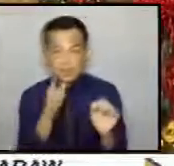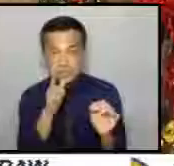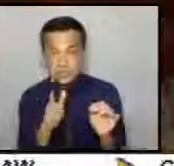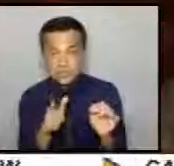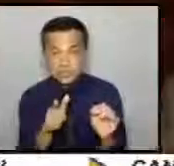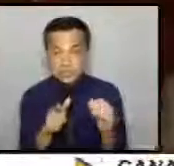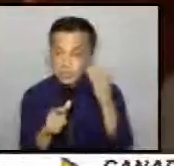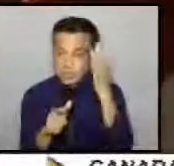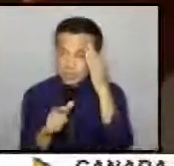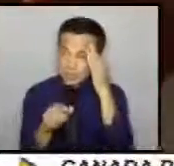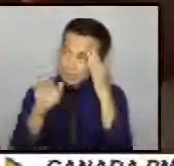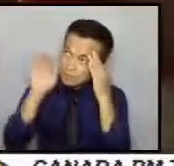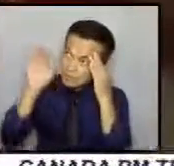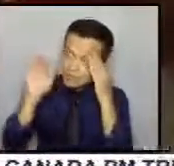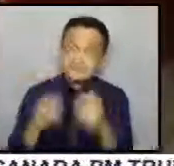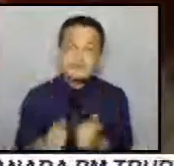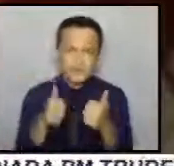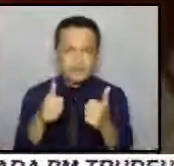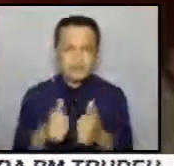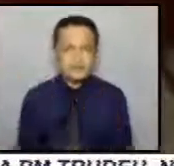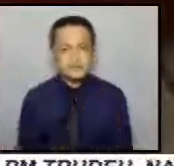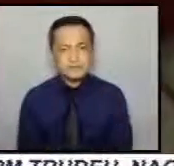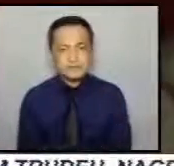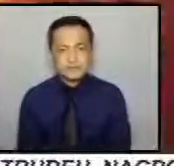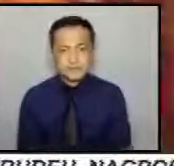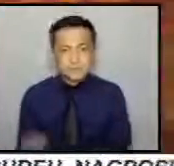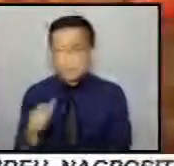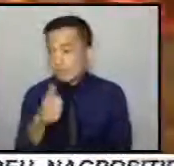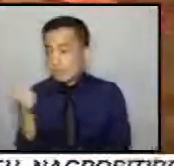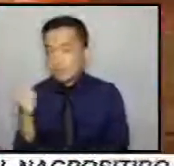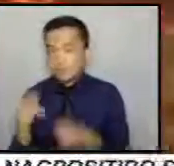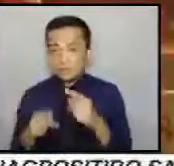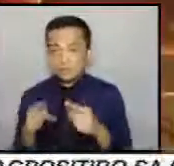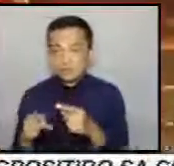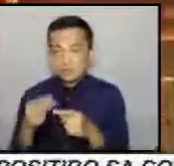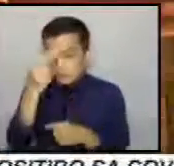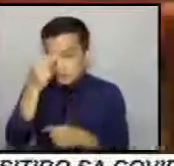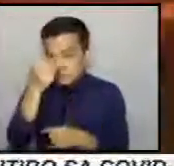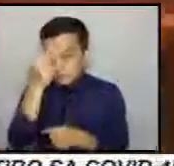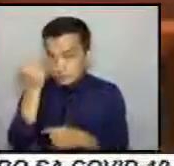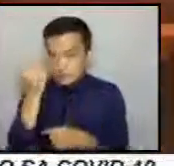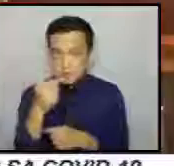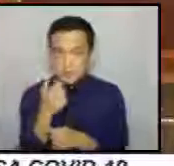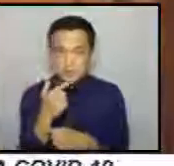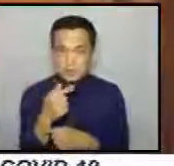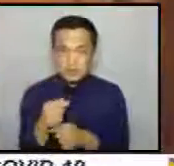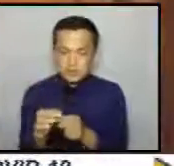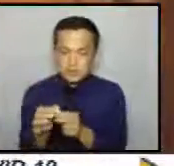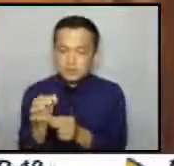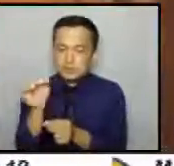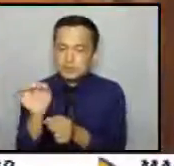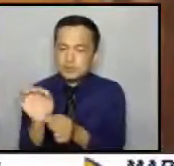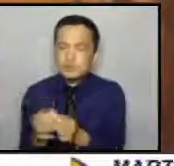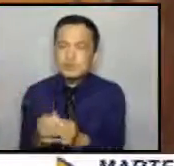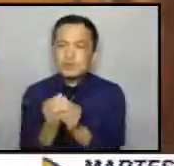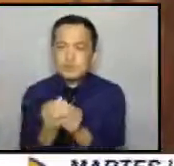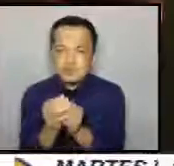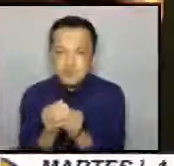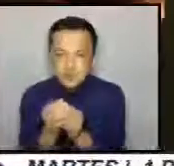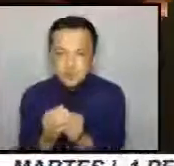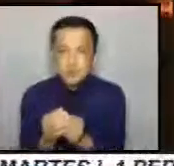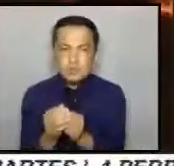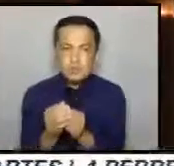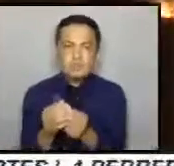sa itaas. Ang ilan naman nating mga kababayang Katoliko, nagsindi ng insenso sa dambana ng Santo Cristo de